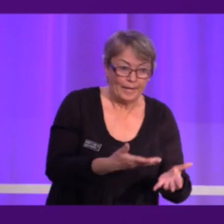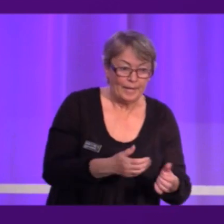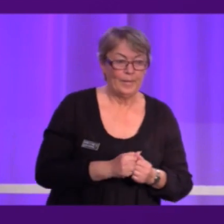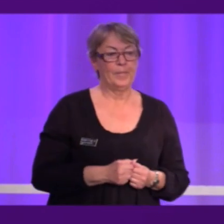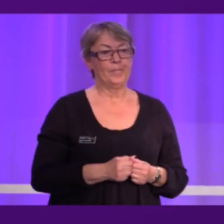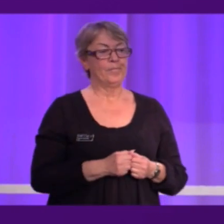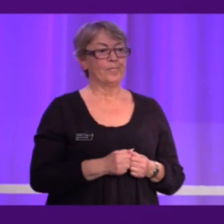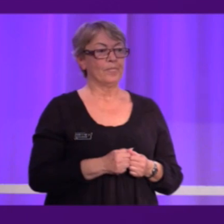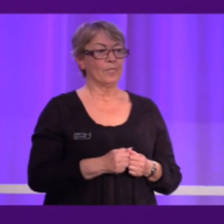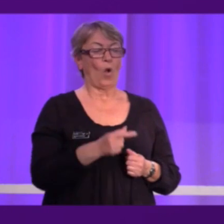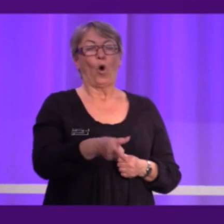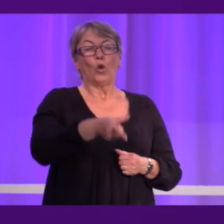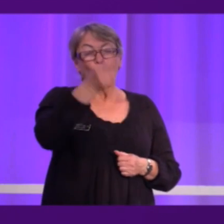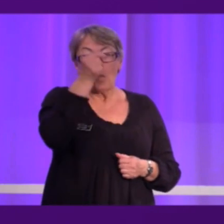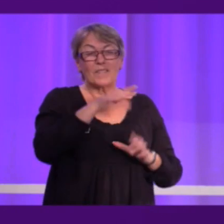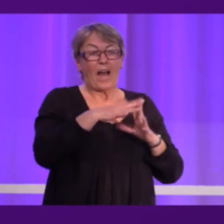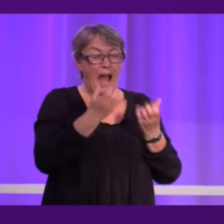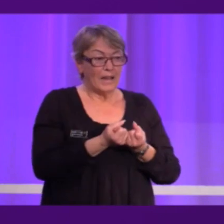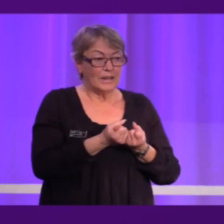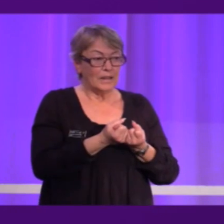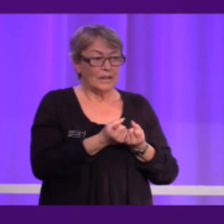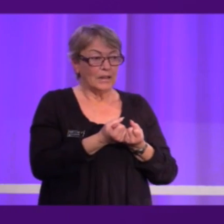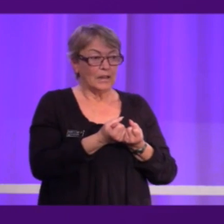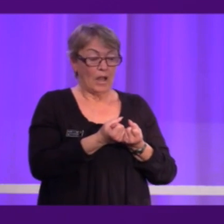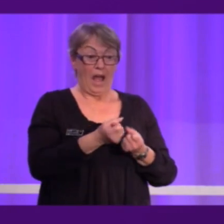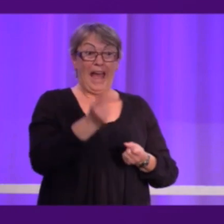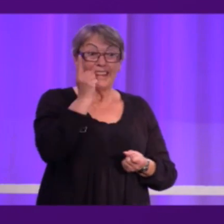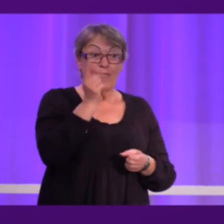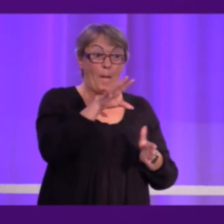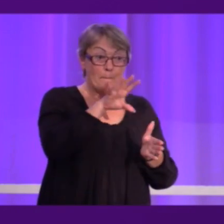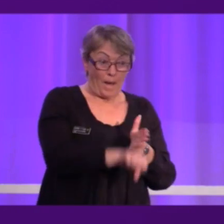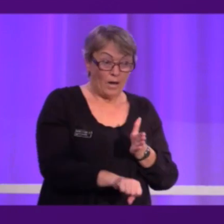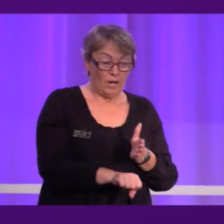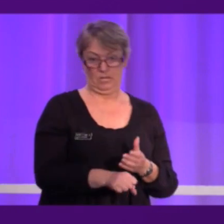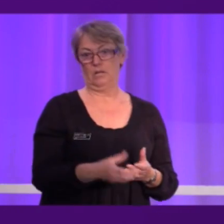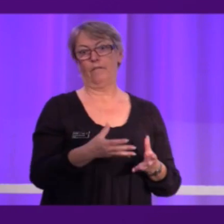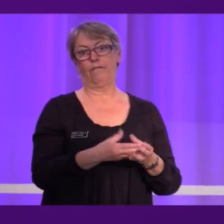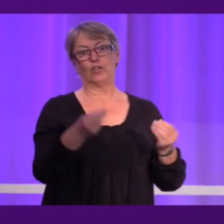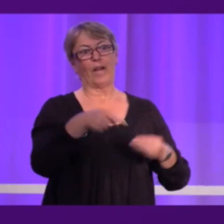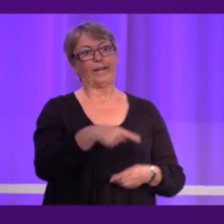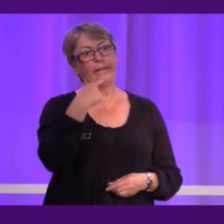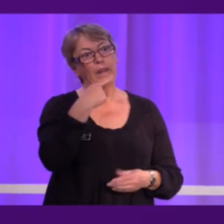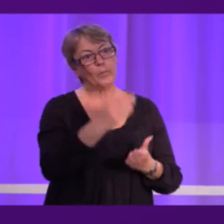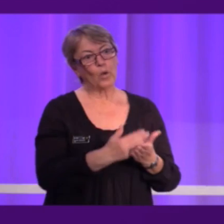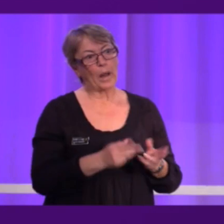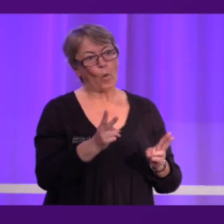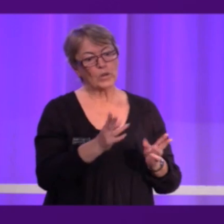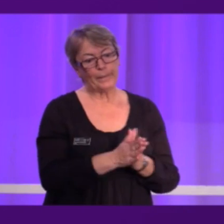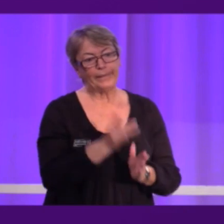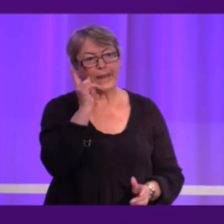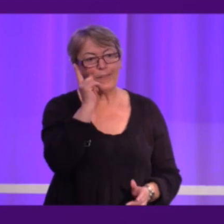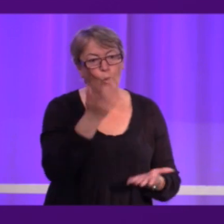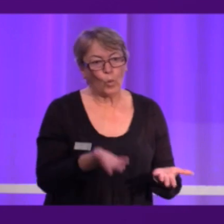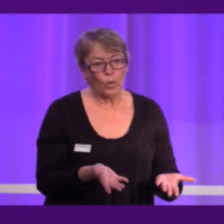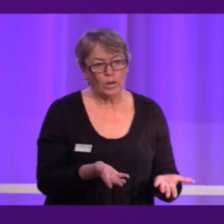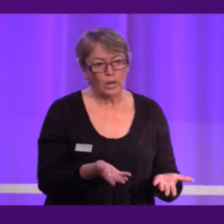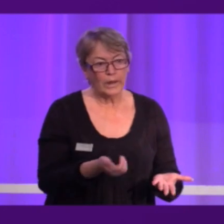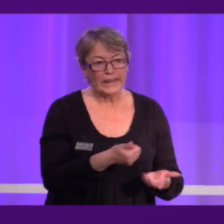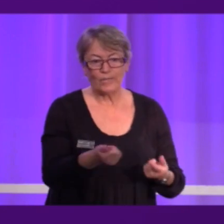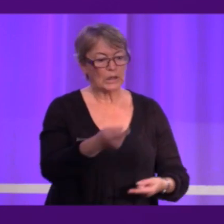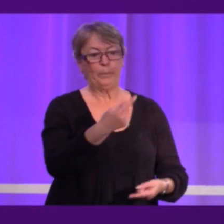Och det dummaste av allt, att gick telefonen sönder, ja då försvann ju också det här talprogrammet med telefonen. Det var inte bara